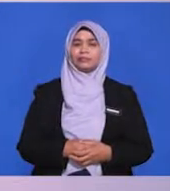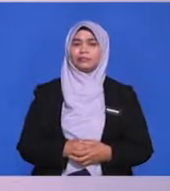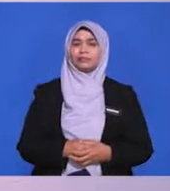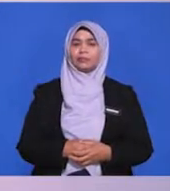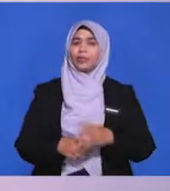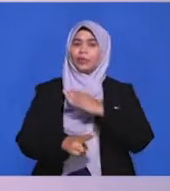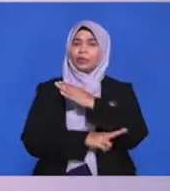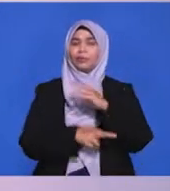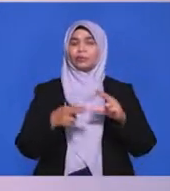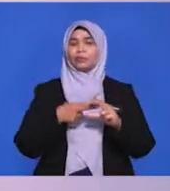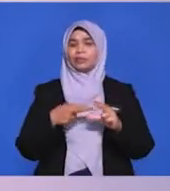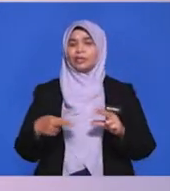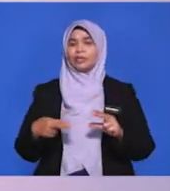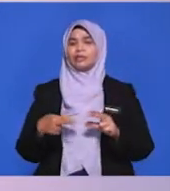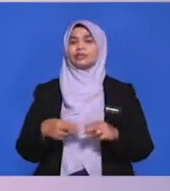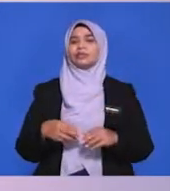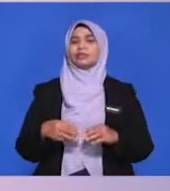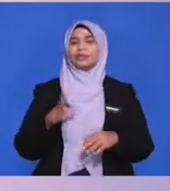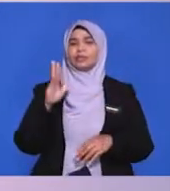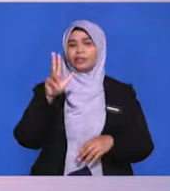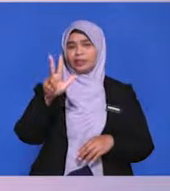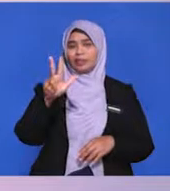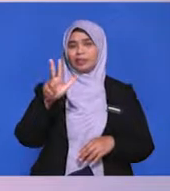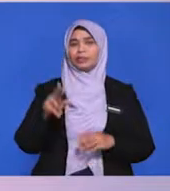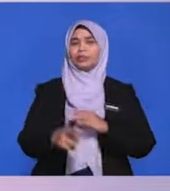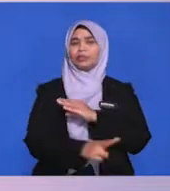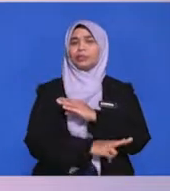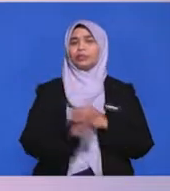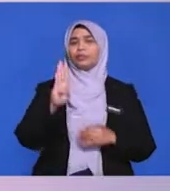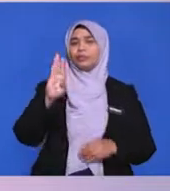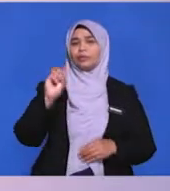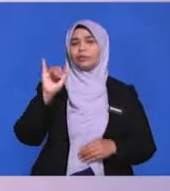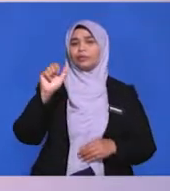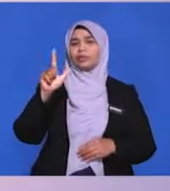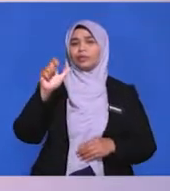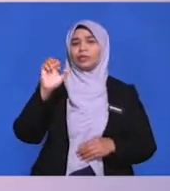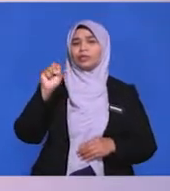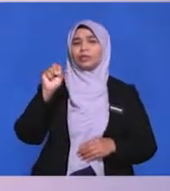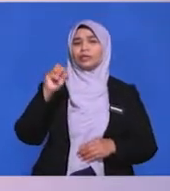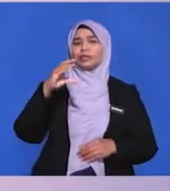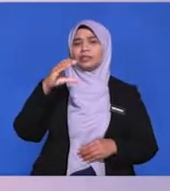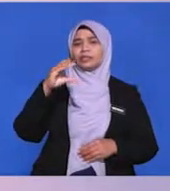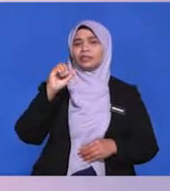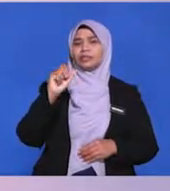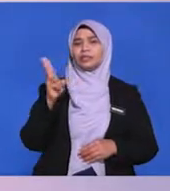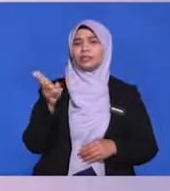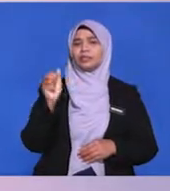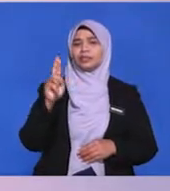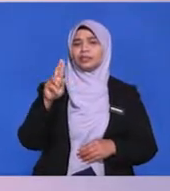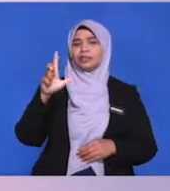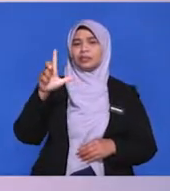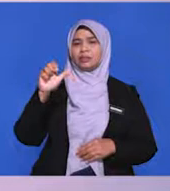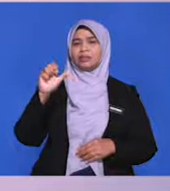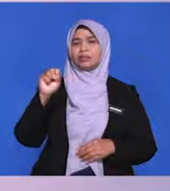hukum gas terdiri daripada tiga yaitu hukum Boys hukum chalz da nucomic lsf